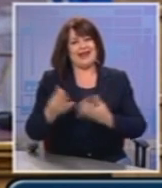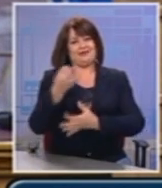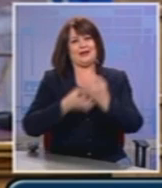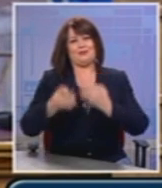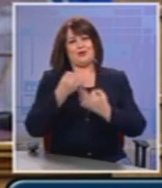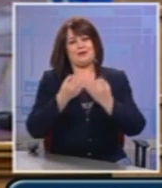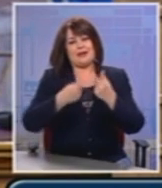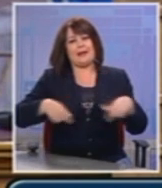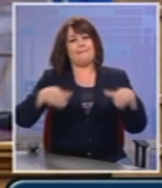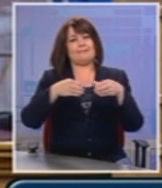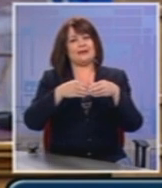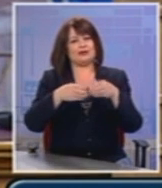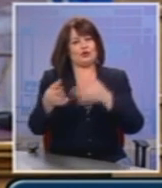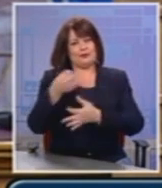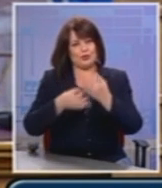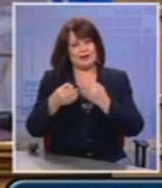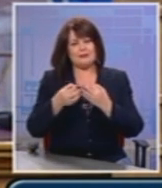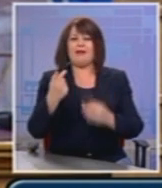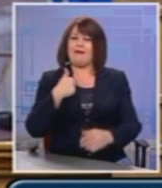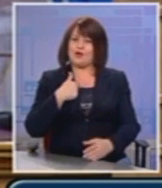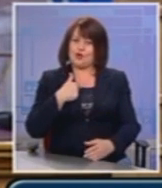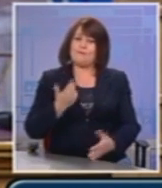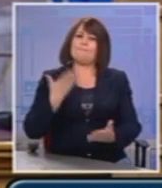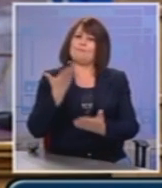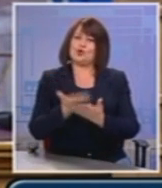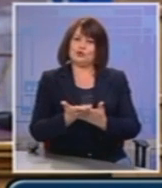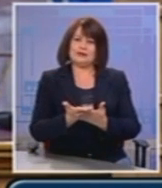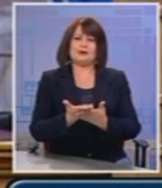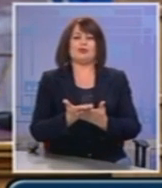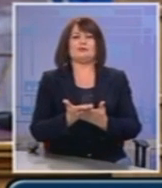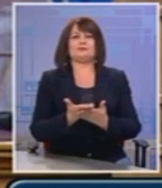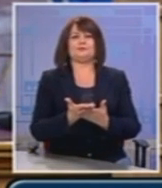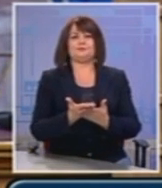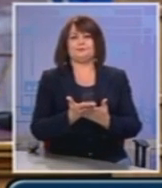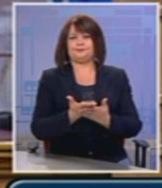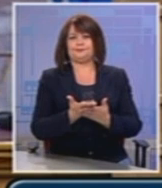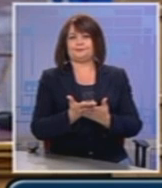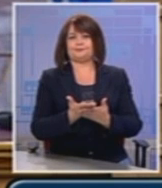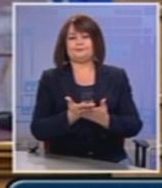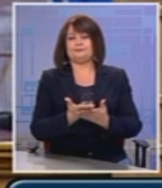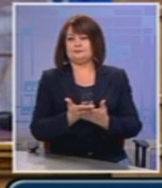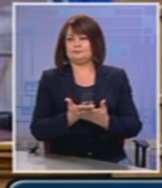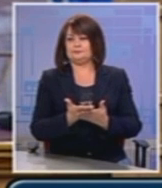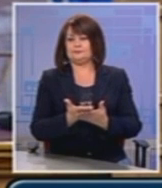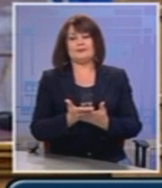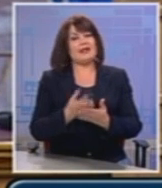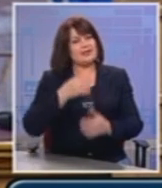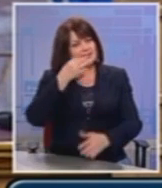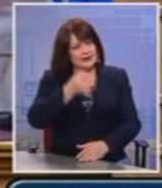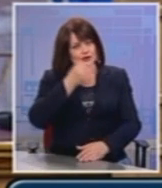λόγια της επιτροπής σας και εγώ προτείνω και θα